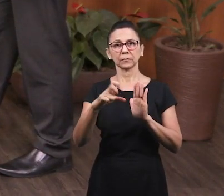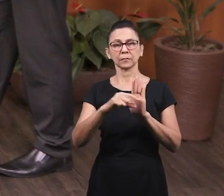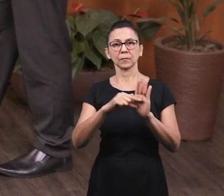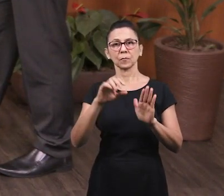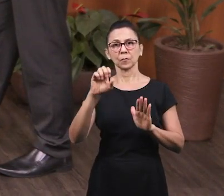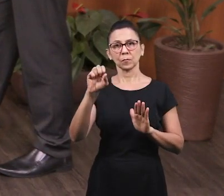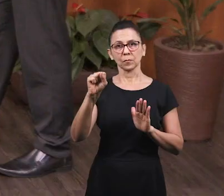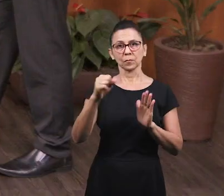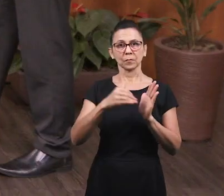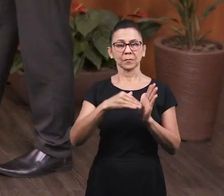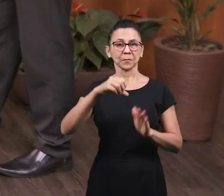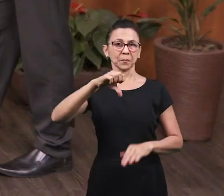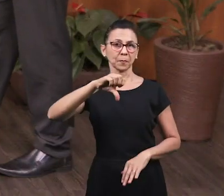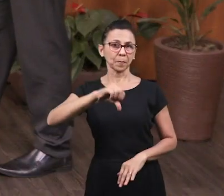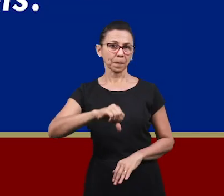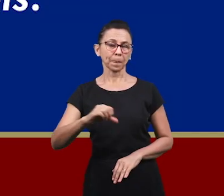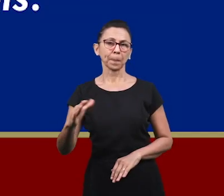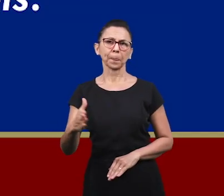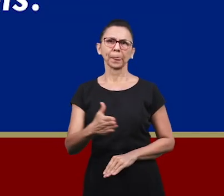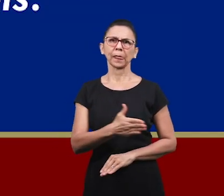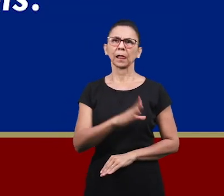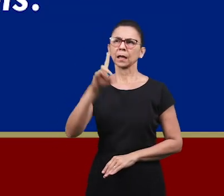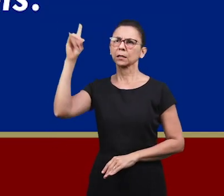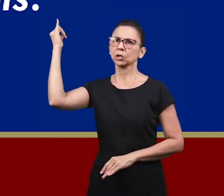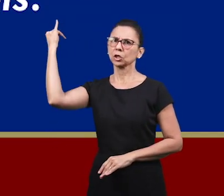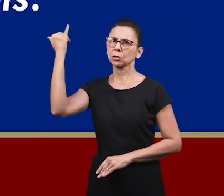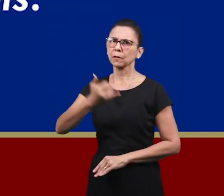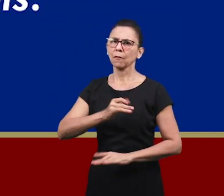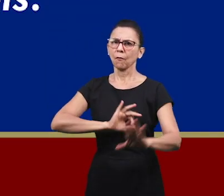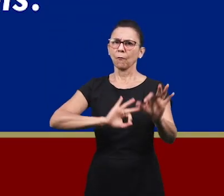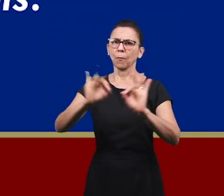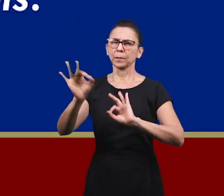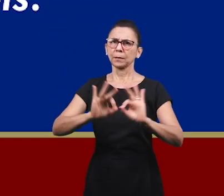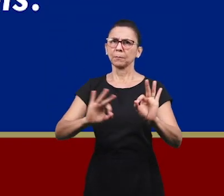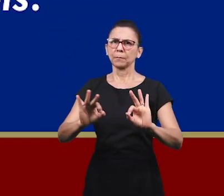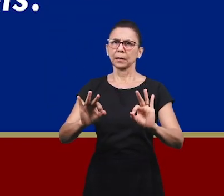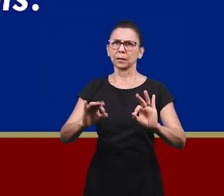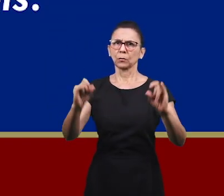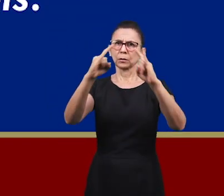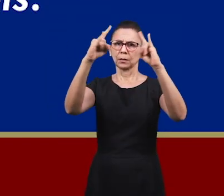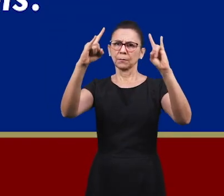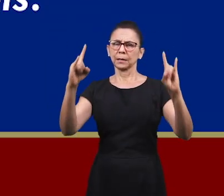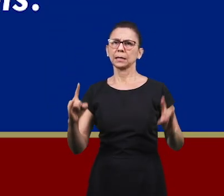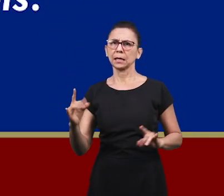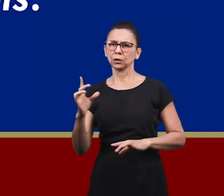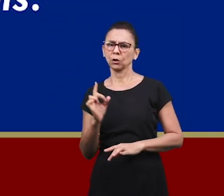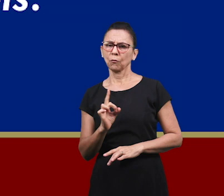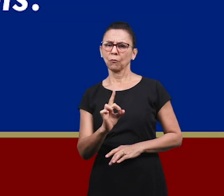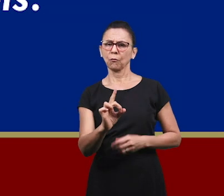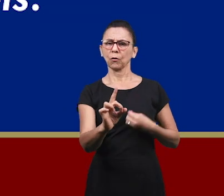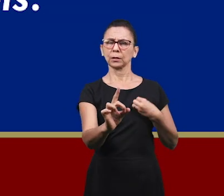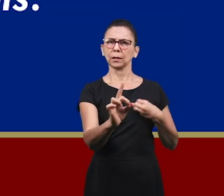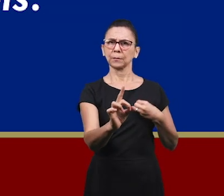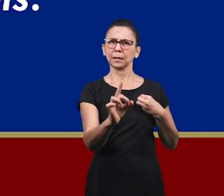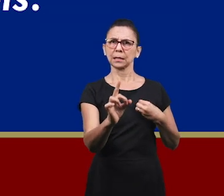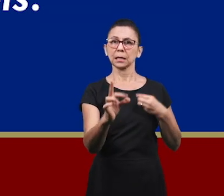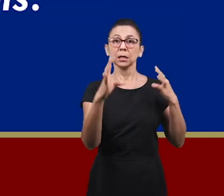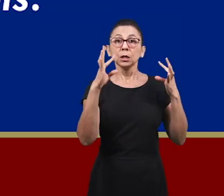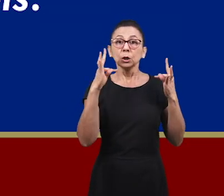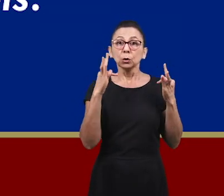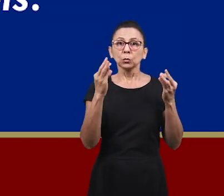et 9, qui nous dit « Ils me feront un sanctuaire, j'habiterai au milieu d'eux,